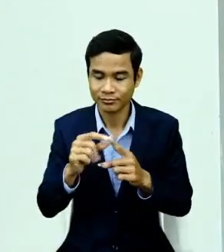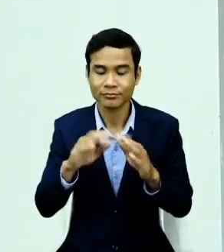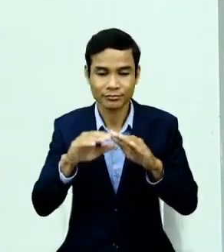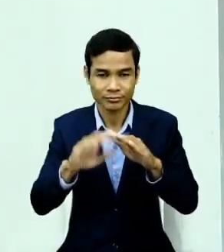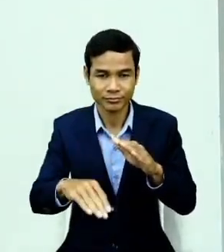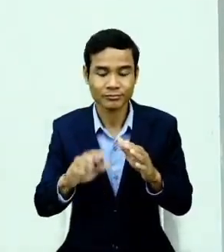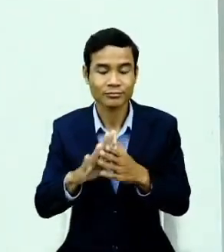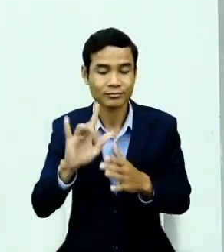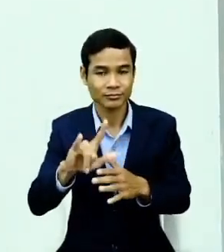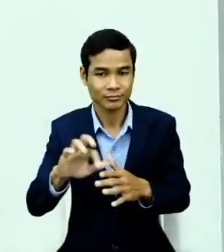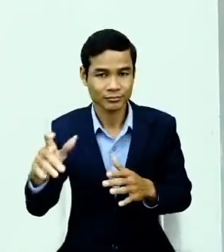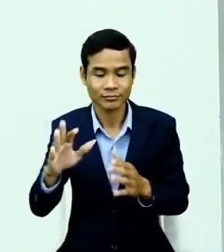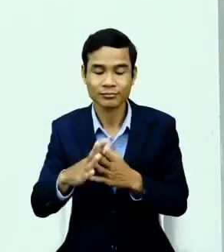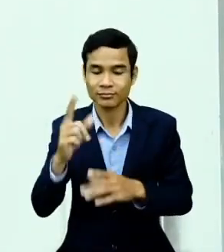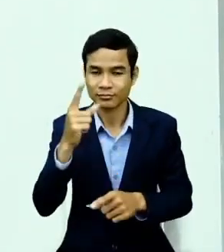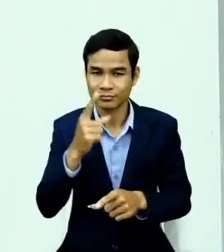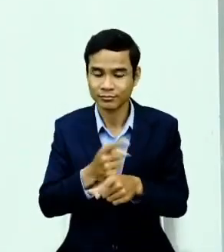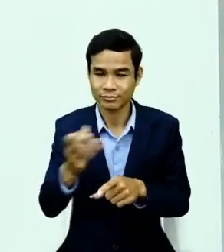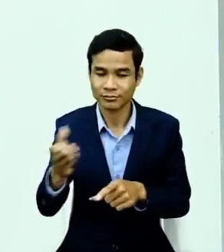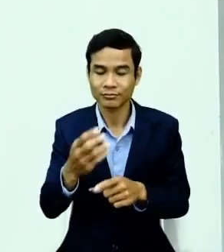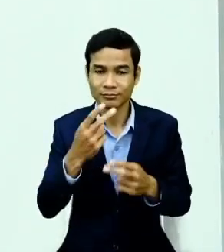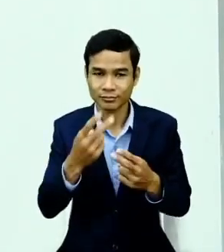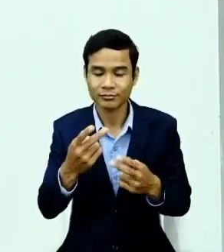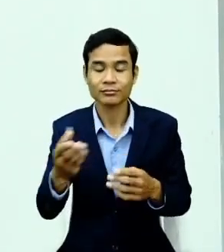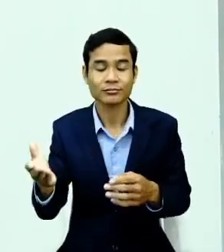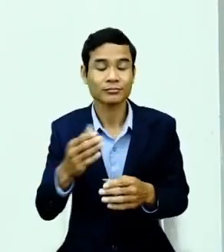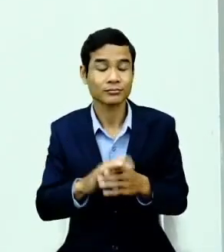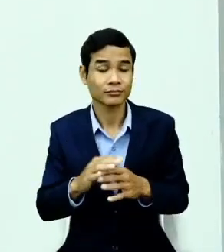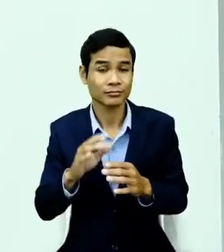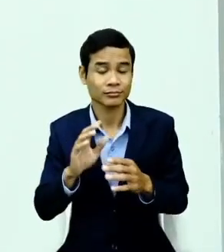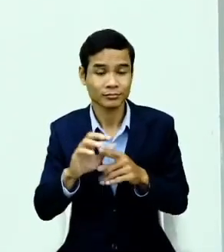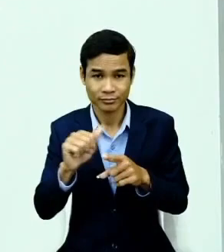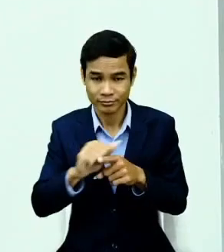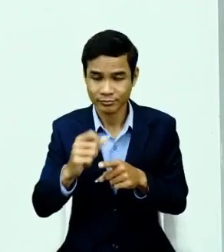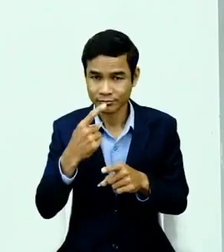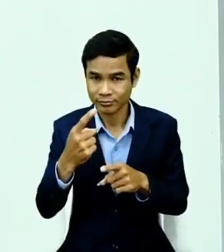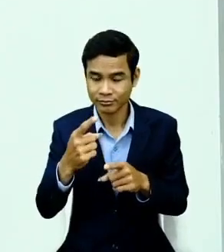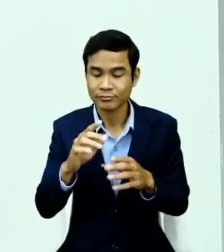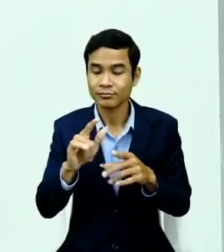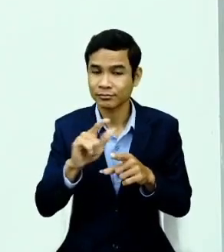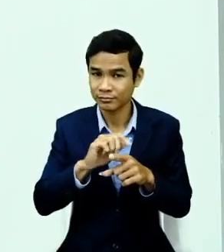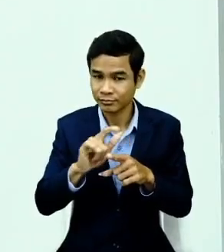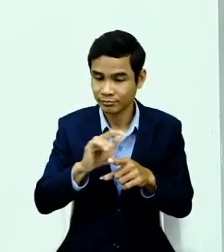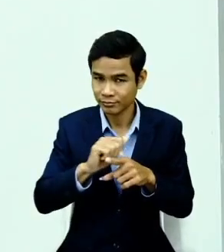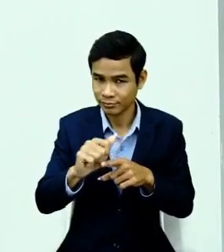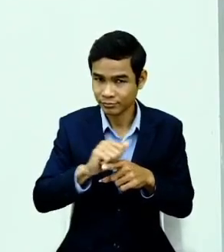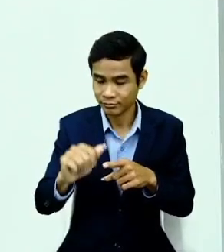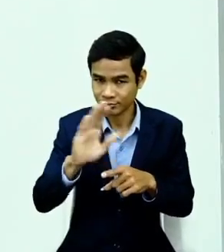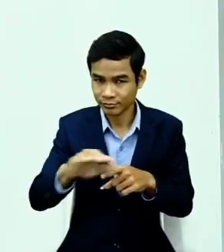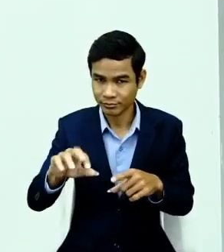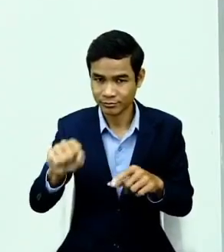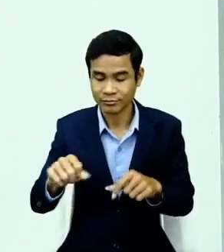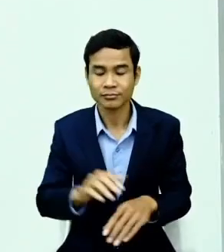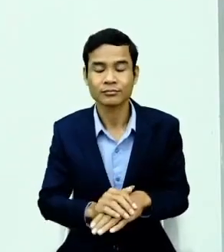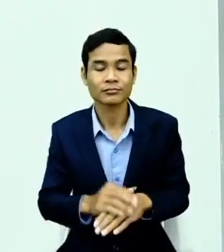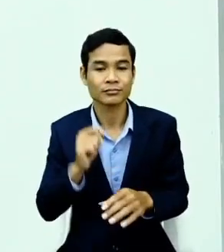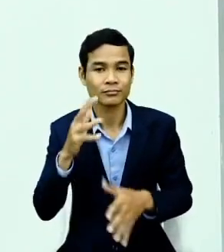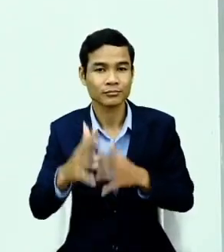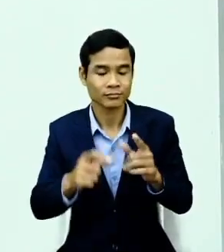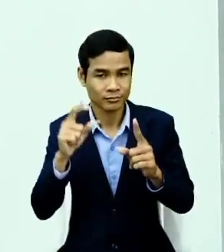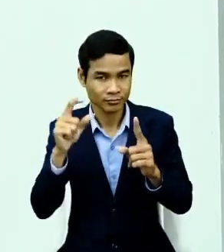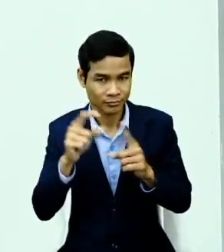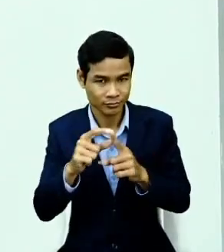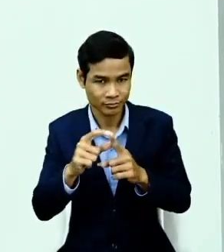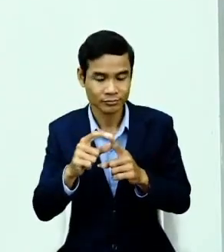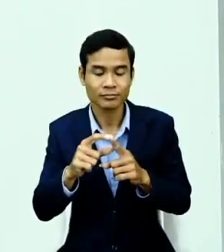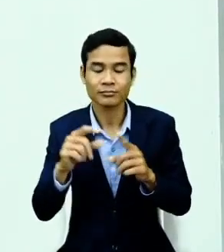Ôi bán trâm trời. Chà chẳng bầm rạp lùm hát được bỏ dương kì ao dương chà. Ăn bìa.